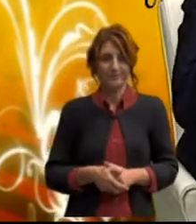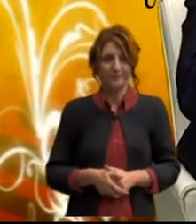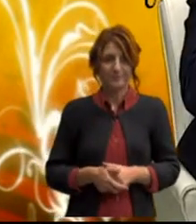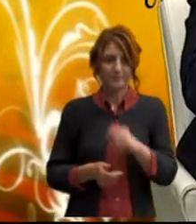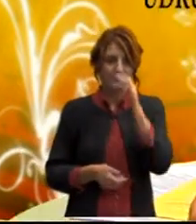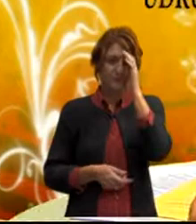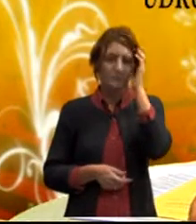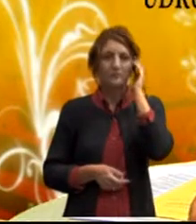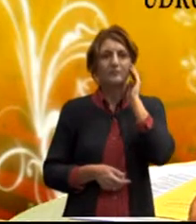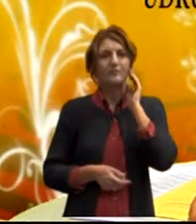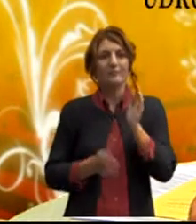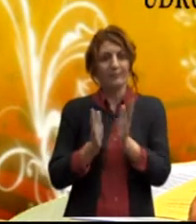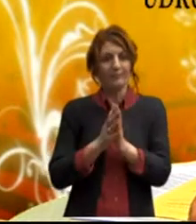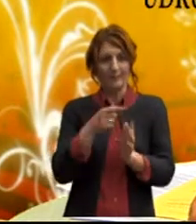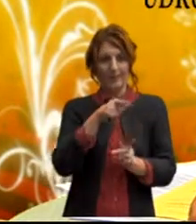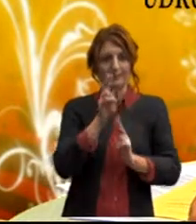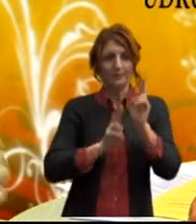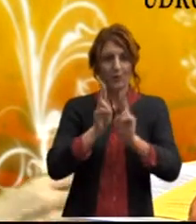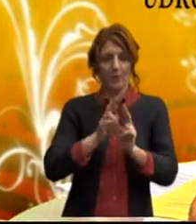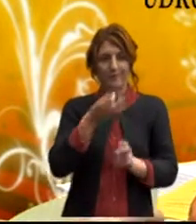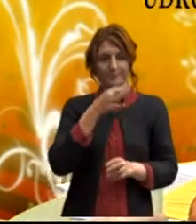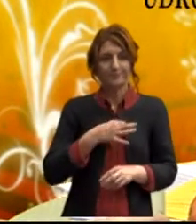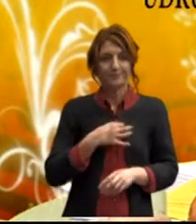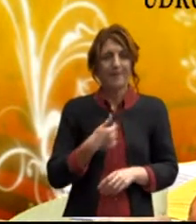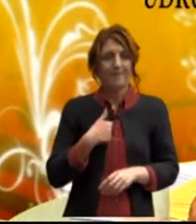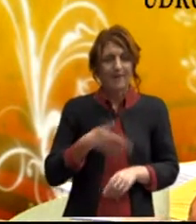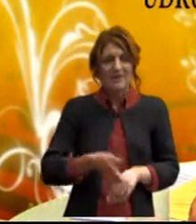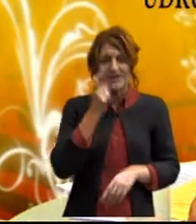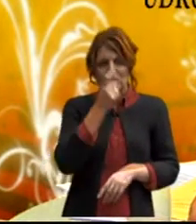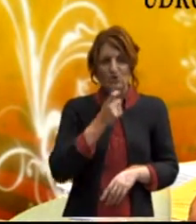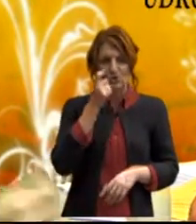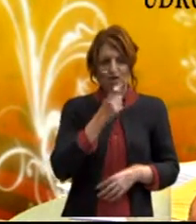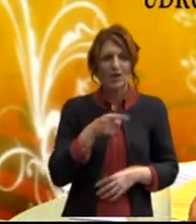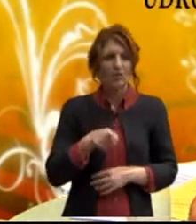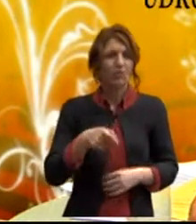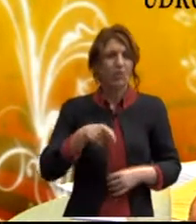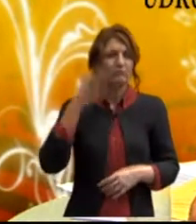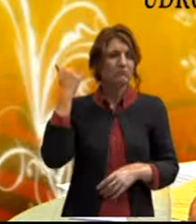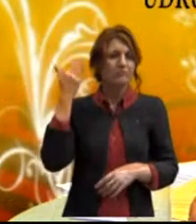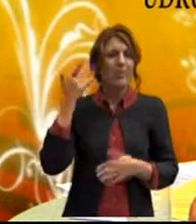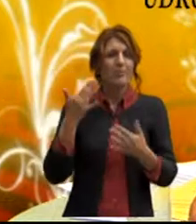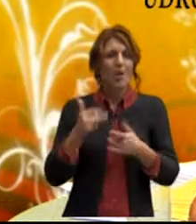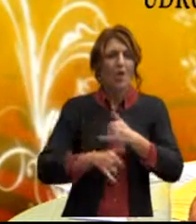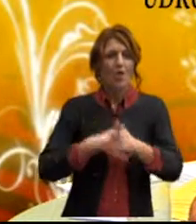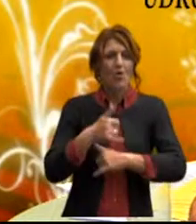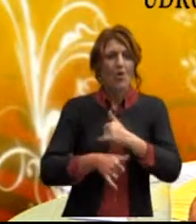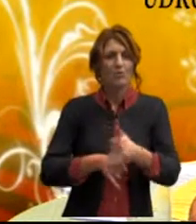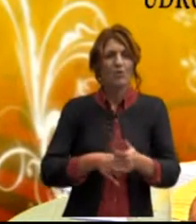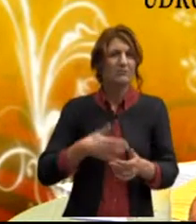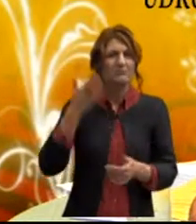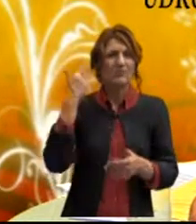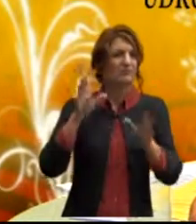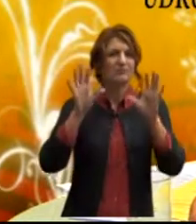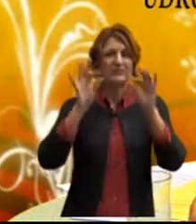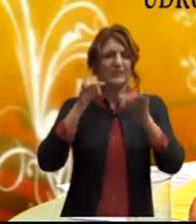vi, ne znam, vi mi to komentirajte, meni se čini da smo mi, to je već bilo i pred nekoliko godina, i pred malo više godina, i pred